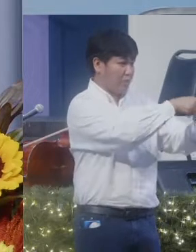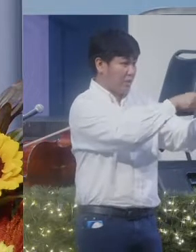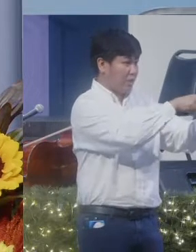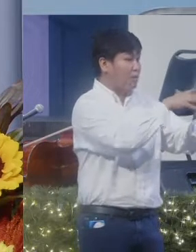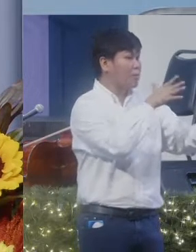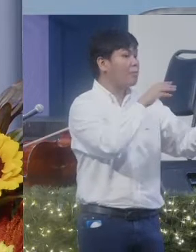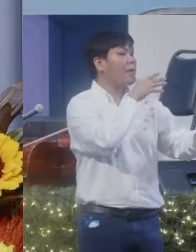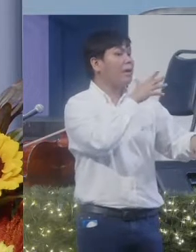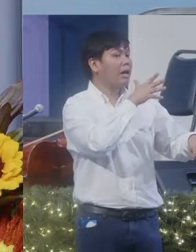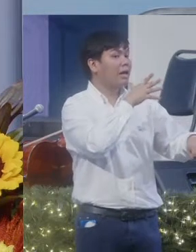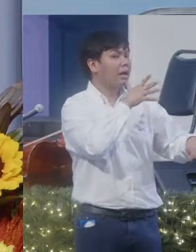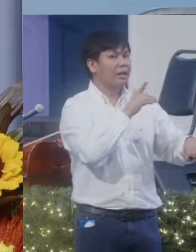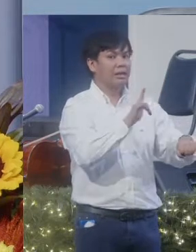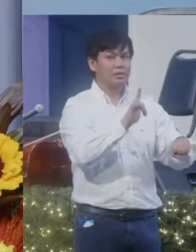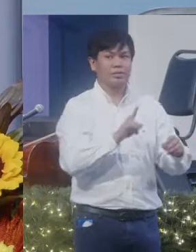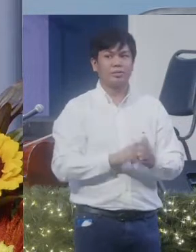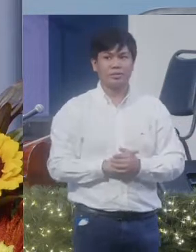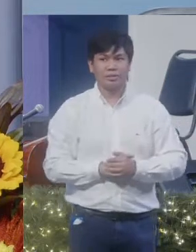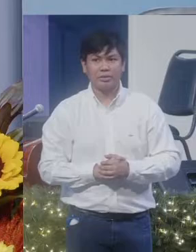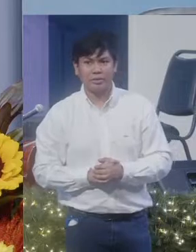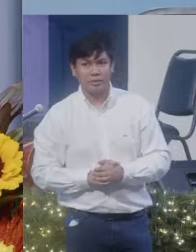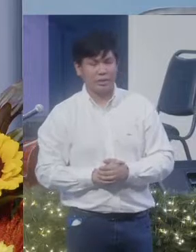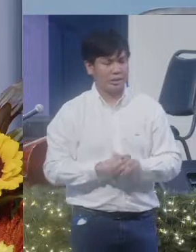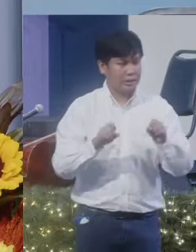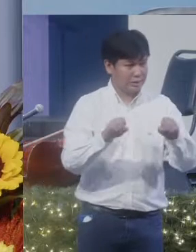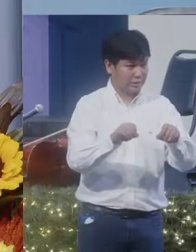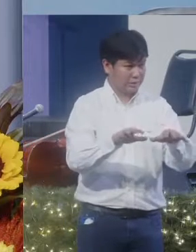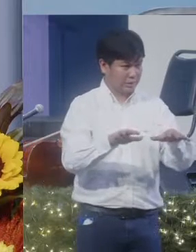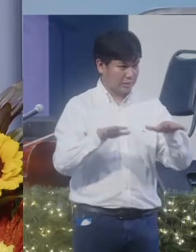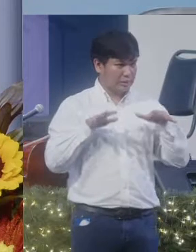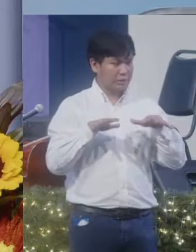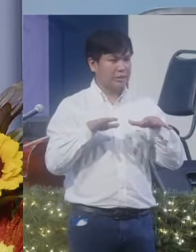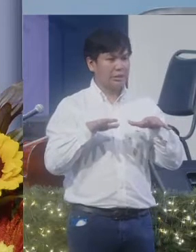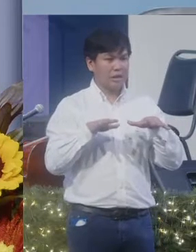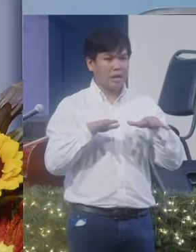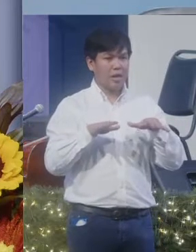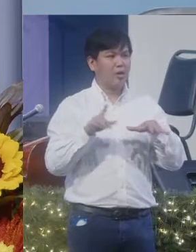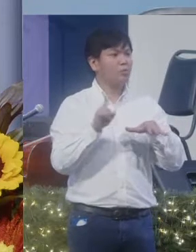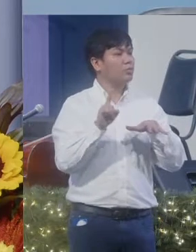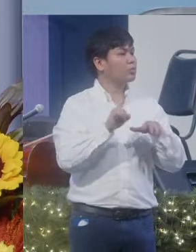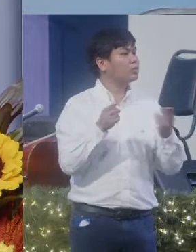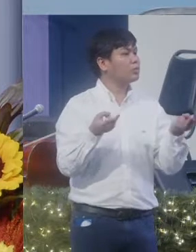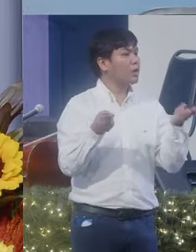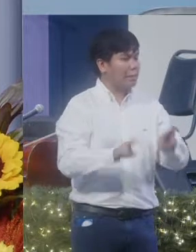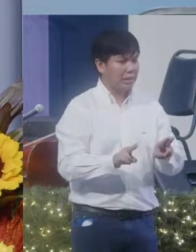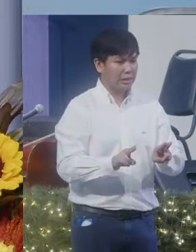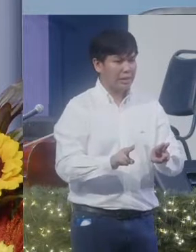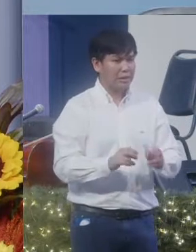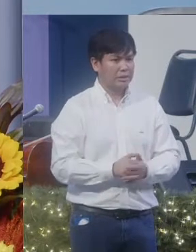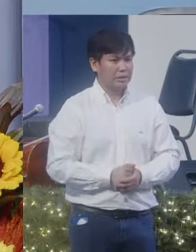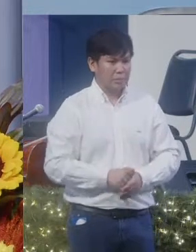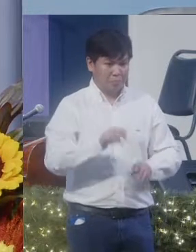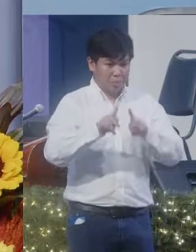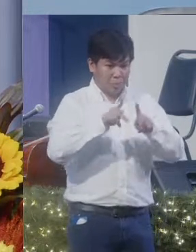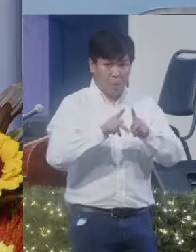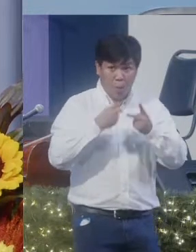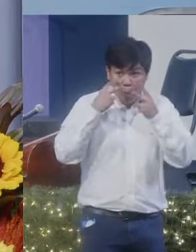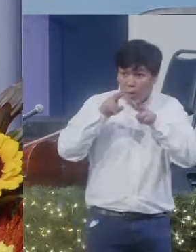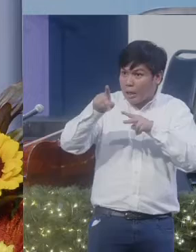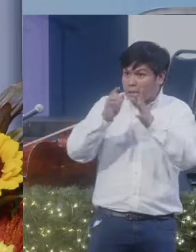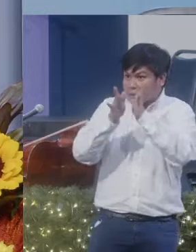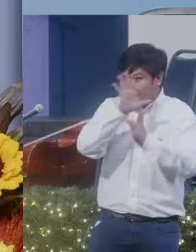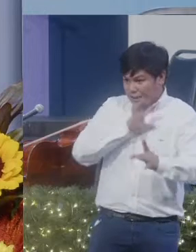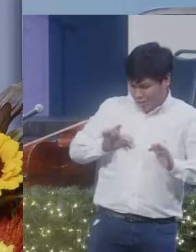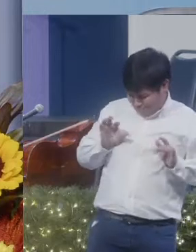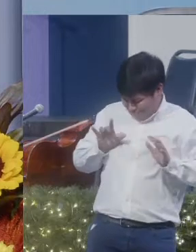On one occasion, while the crowd was pressing in on him to hear the word of God.